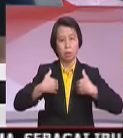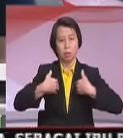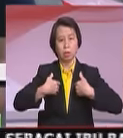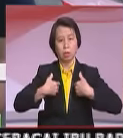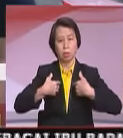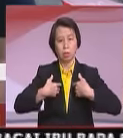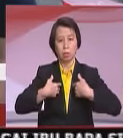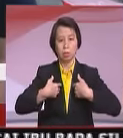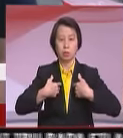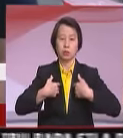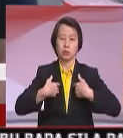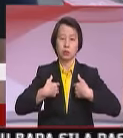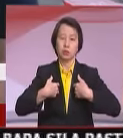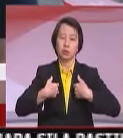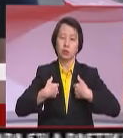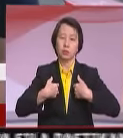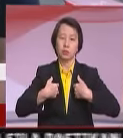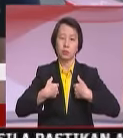mempunyai